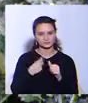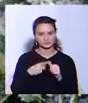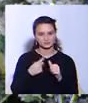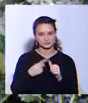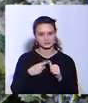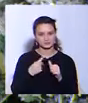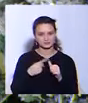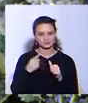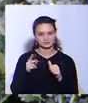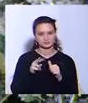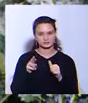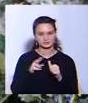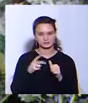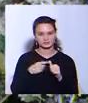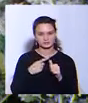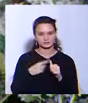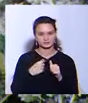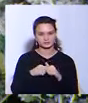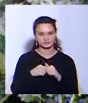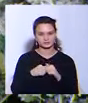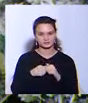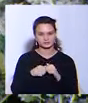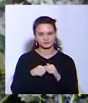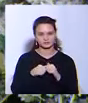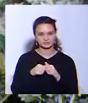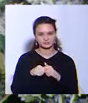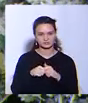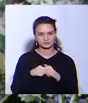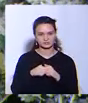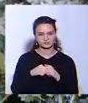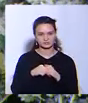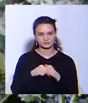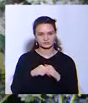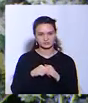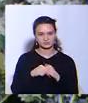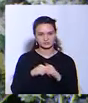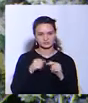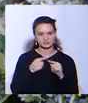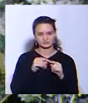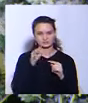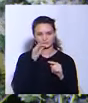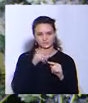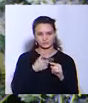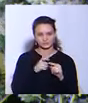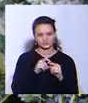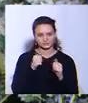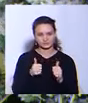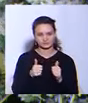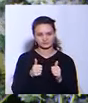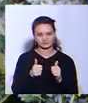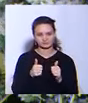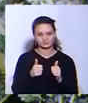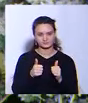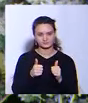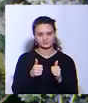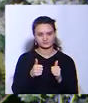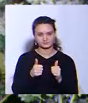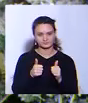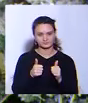არის. ძალიან კარგია, ჩვენ მოგწონს ეს წამოწყება და მით უმეტეს ხაზგასმით